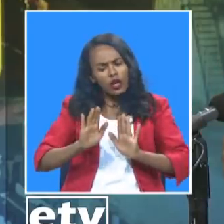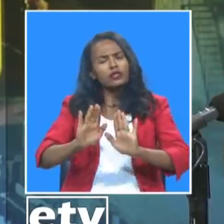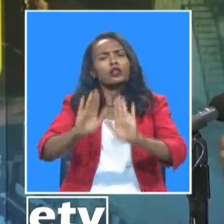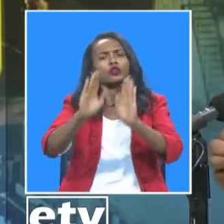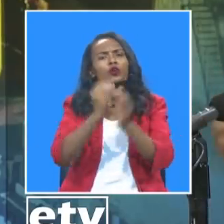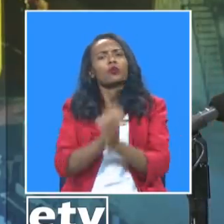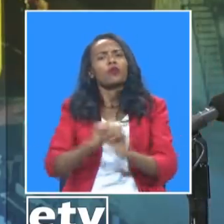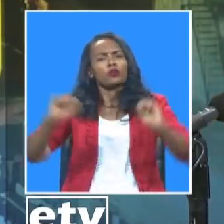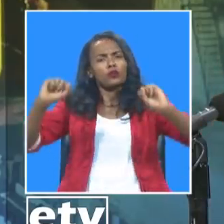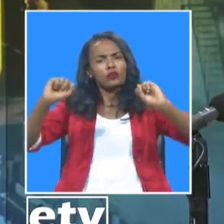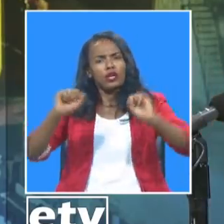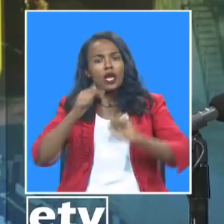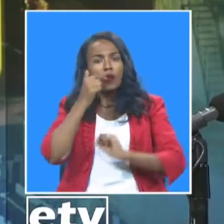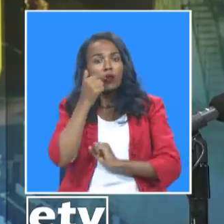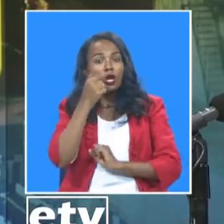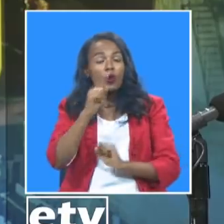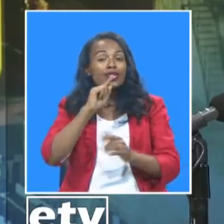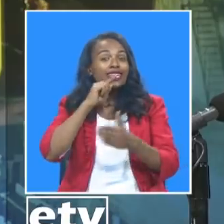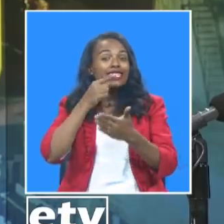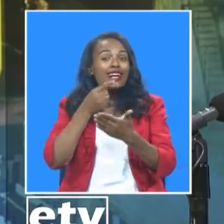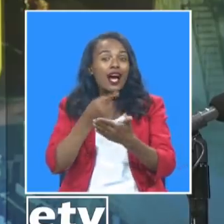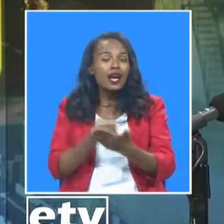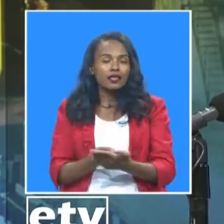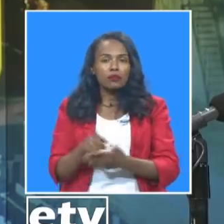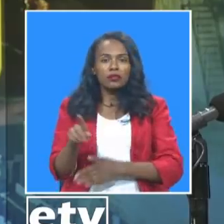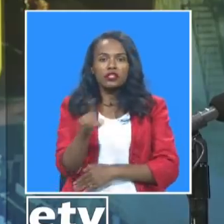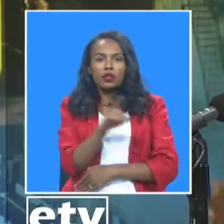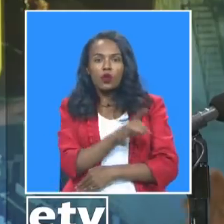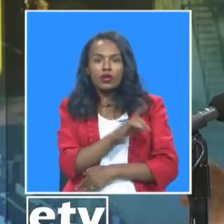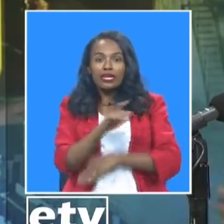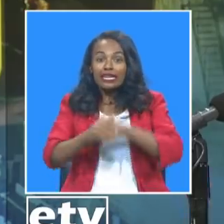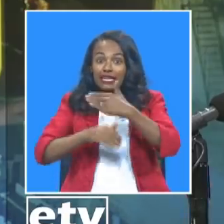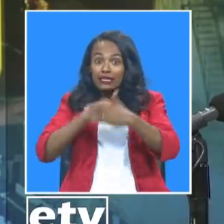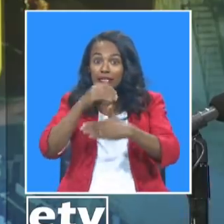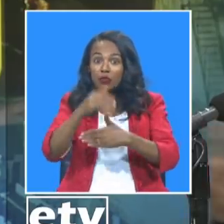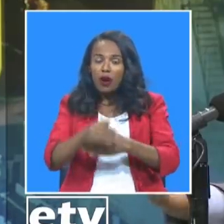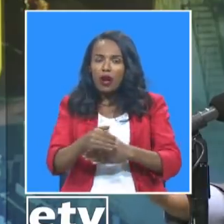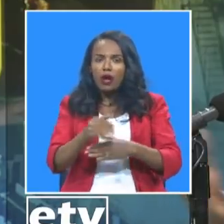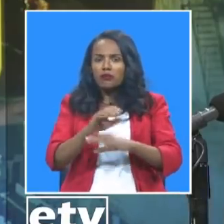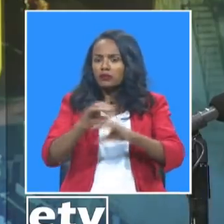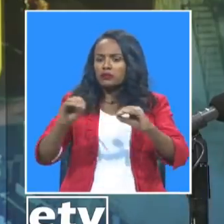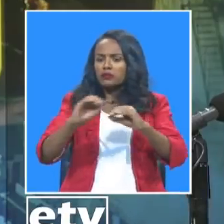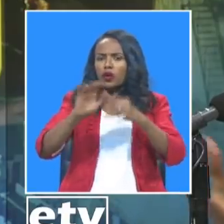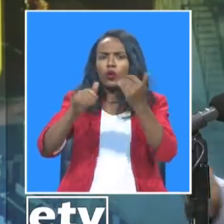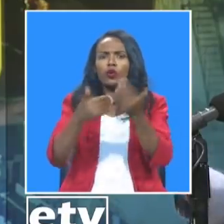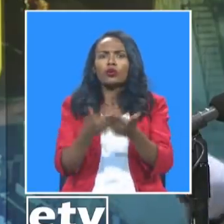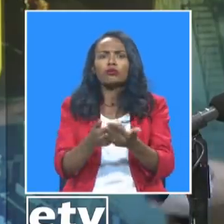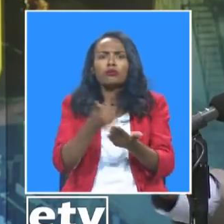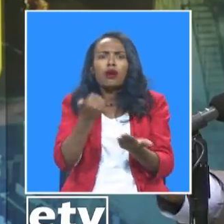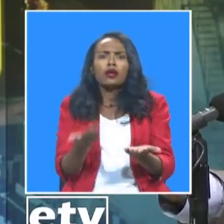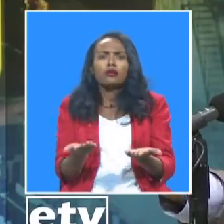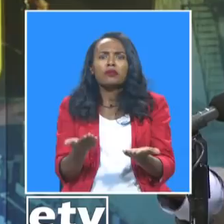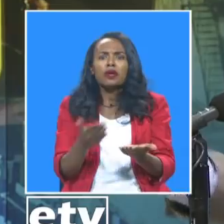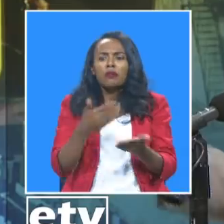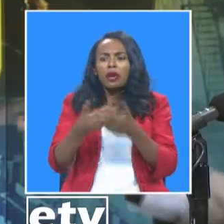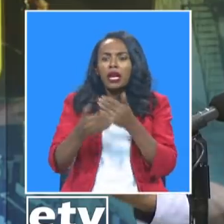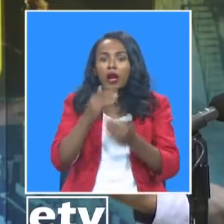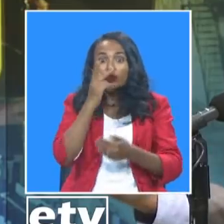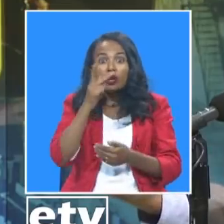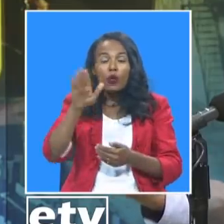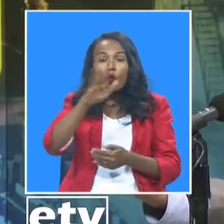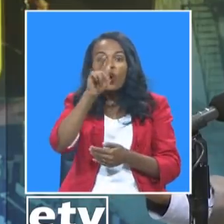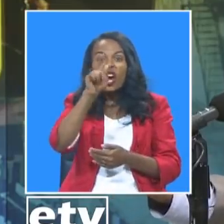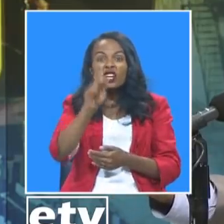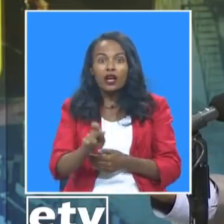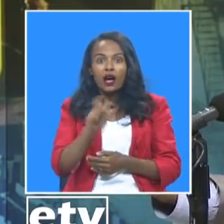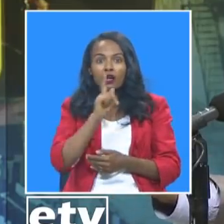የሚፈቱት። ስለዚህ የሚለውን የተረጋገጠበት ስለሆነ ከእንግዲህ በኋላ ምንም ሁሉም እኮ እንግዲህ ማን በቀላሉ እኮ ስታዩ እኮ ኡጋንዳ